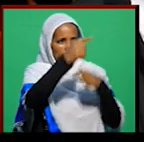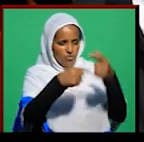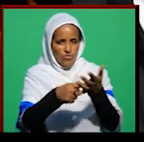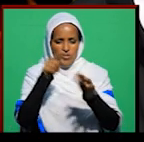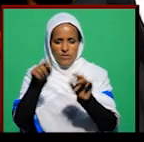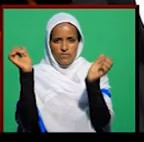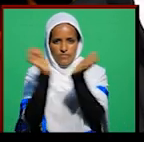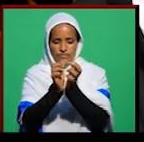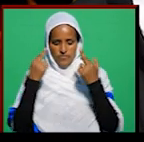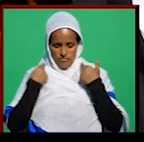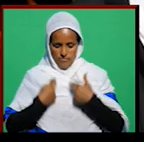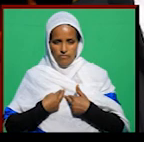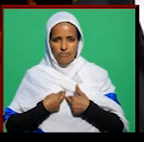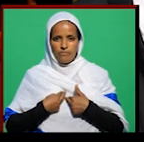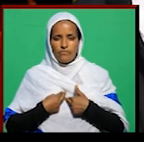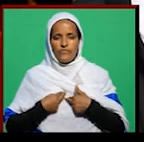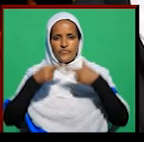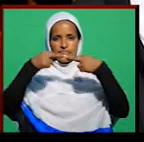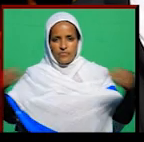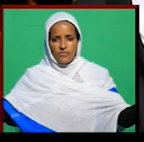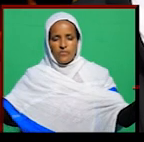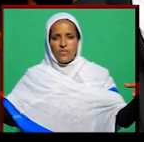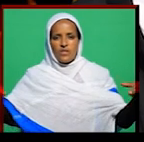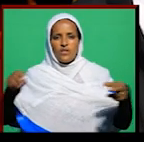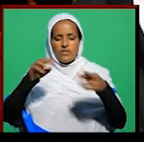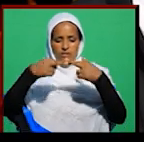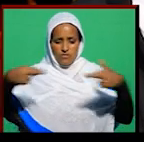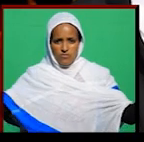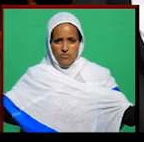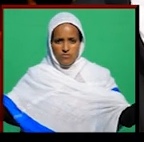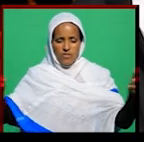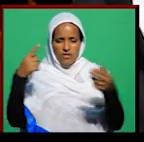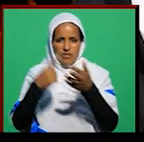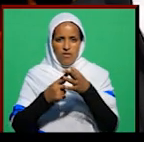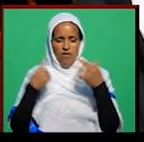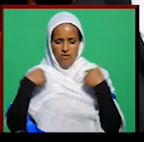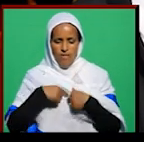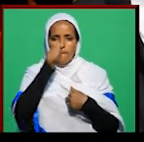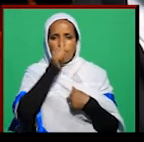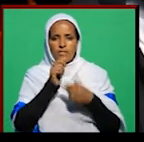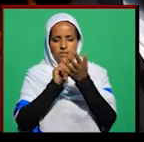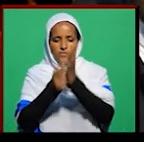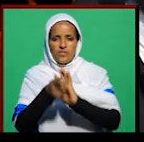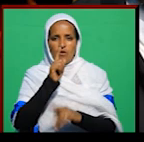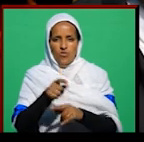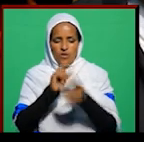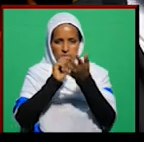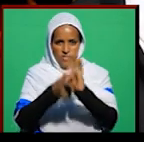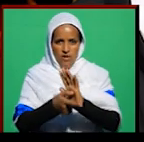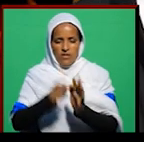ይለናል። ያ የታሰረበት ሀብል የታሰረበት ገመድ ሰንሰለቱ ያለማተባችን ምስጢር ምሳሌ